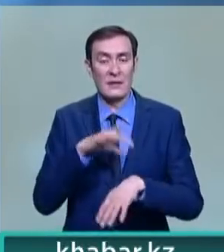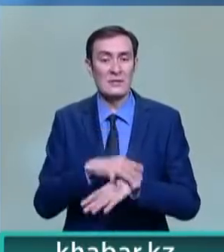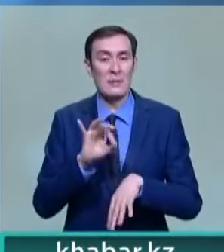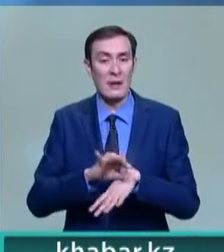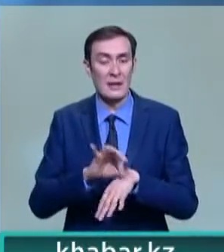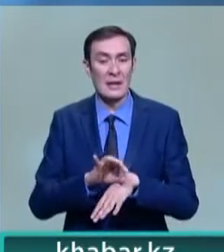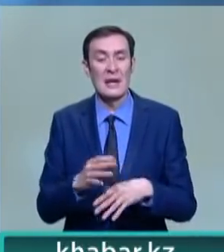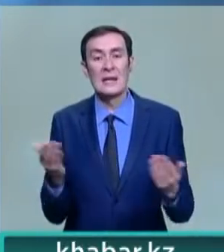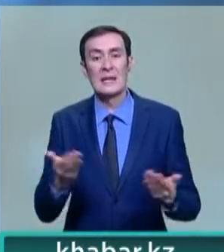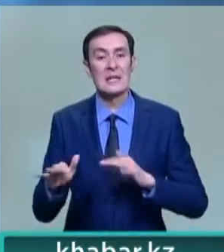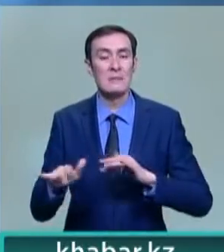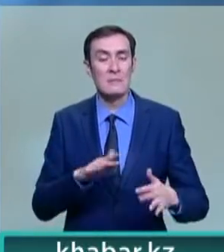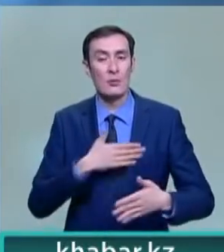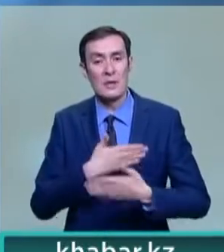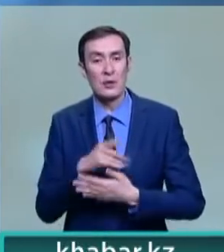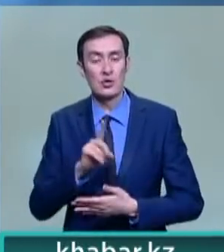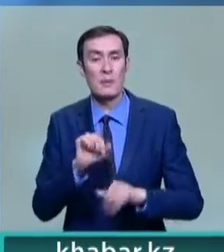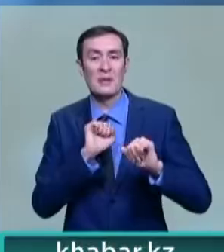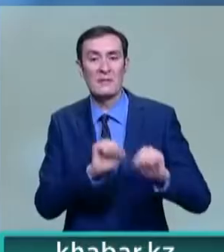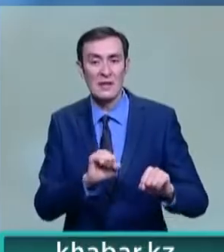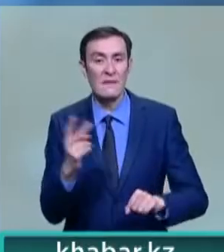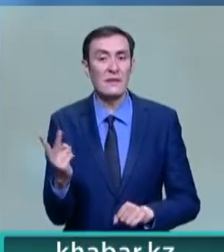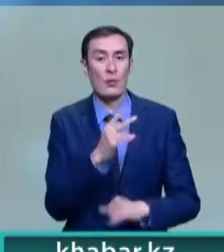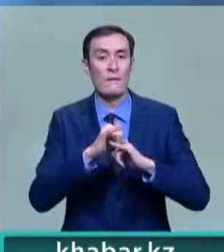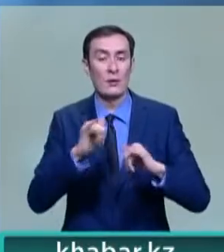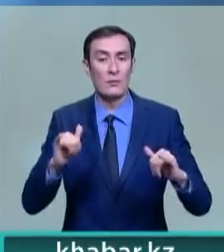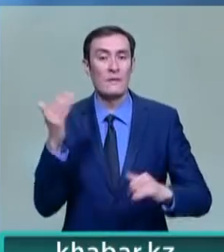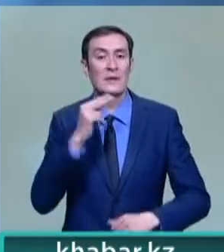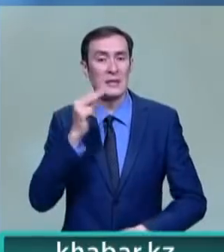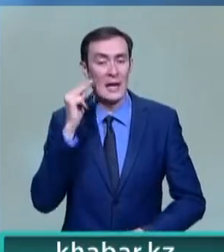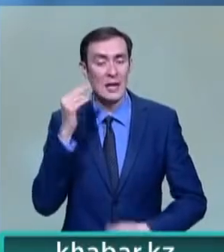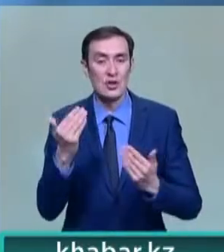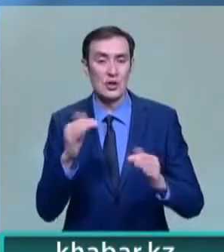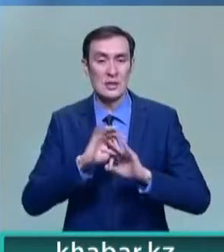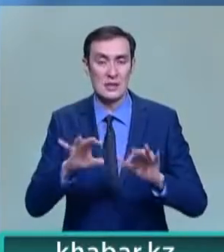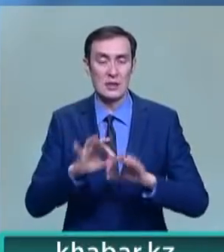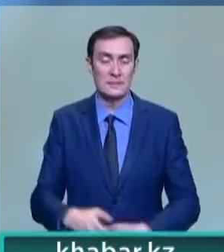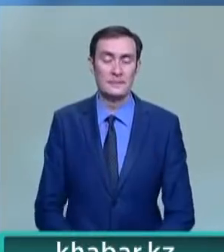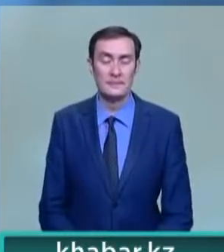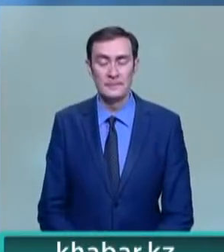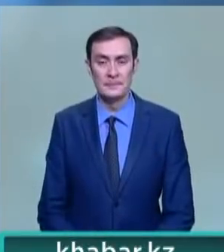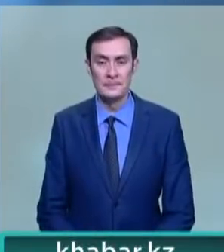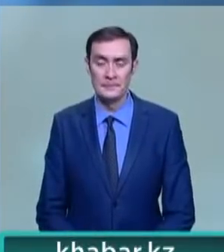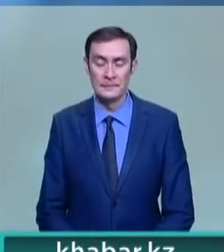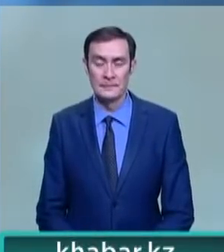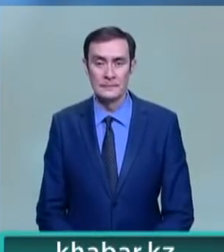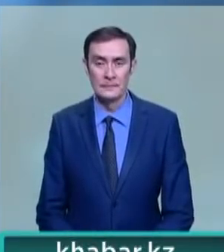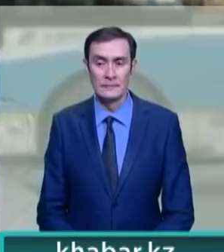заболевания. Какие меры принимают, чтобы предотвратить вторую волну в Поднебесной, в материале Бутагоз Сыргабаевой.